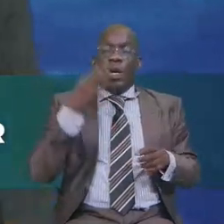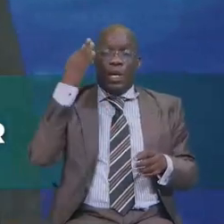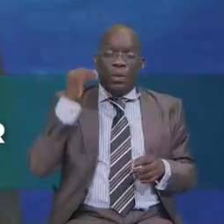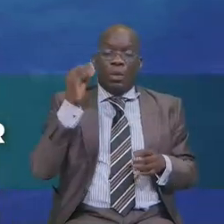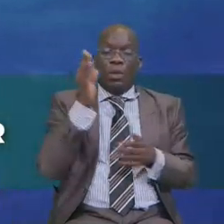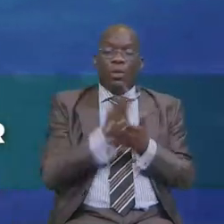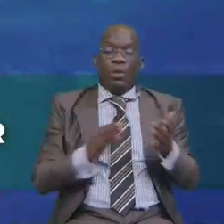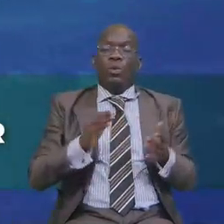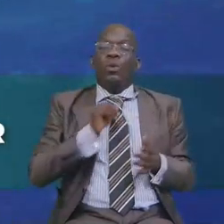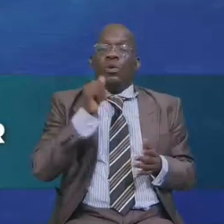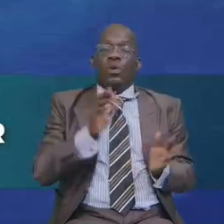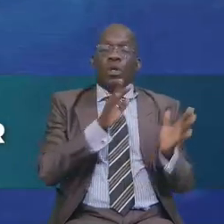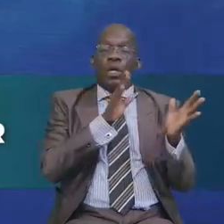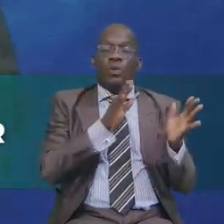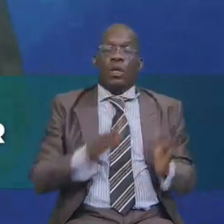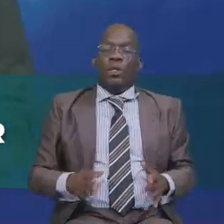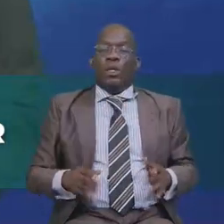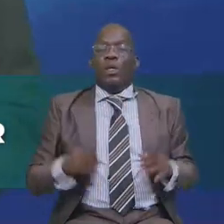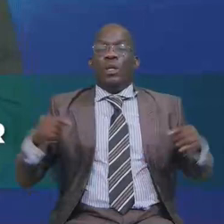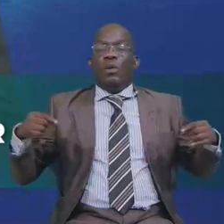nous avons des expériences douloureuses,